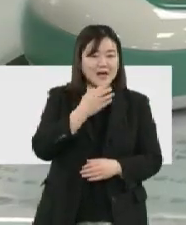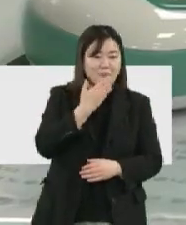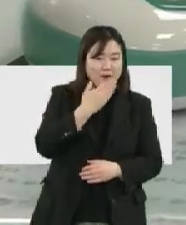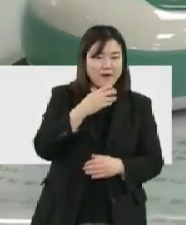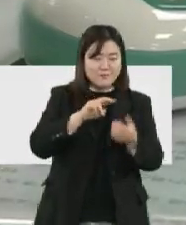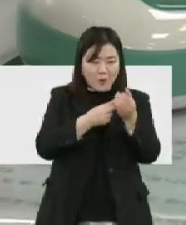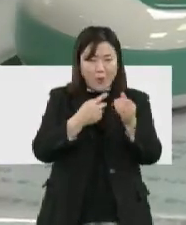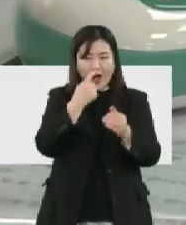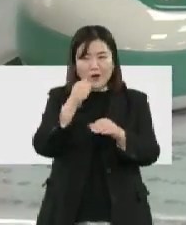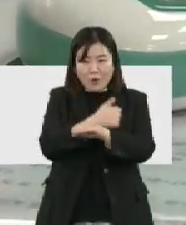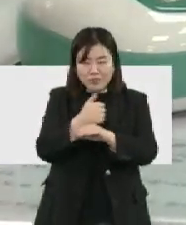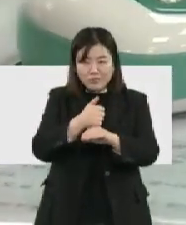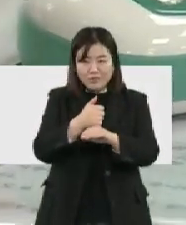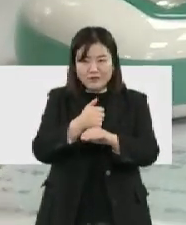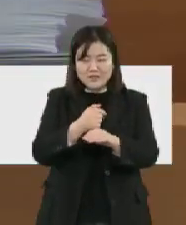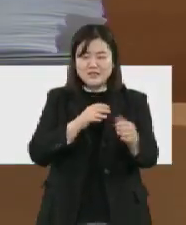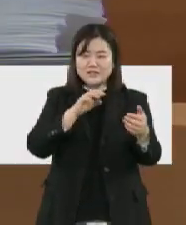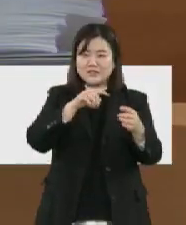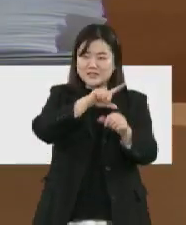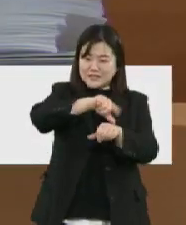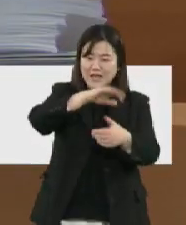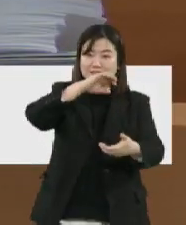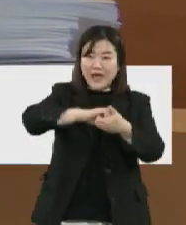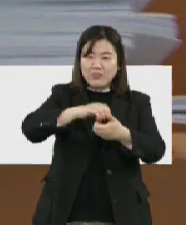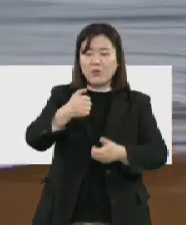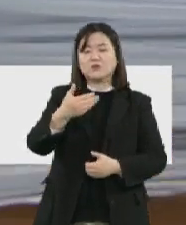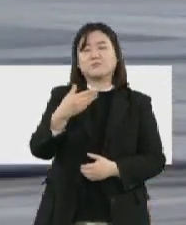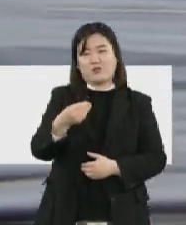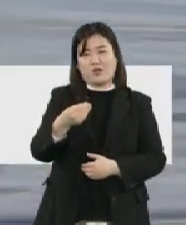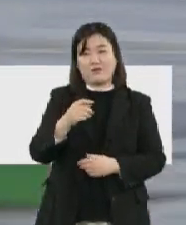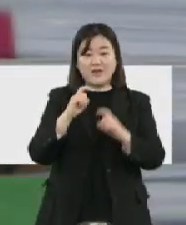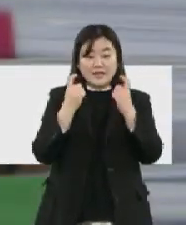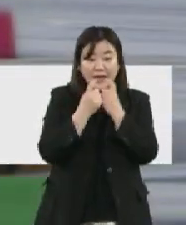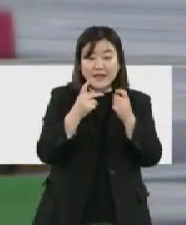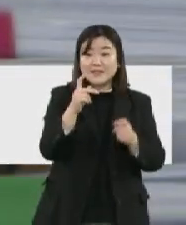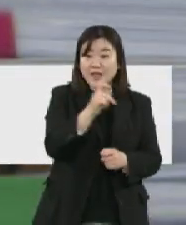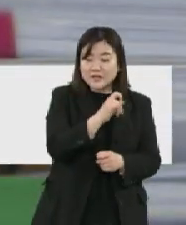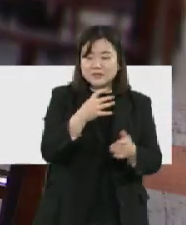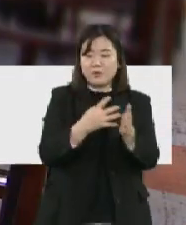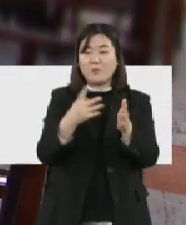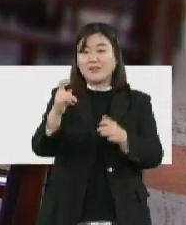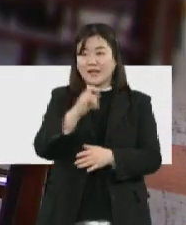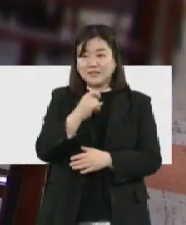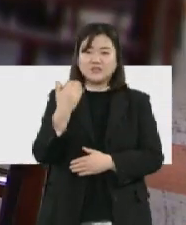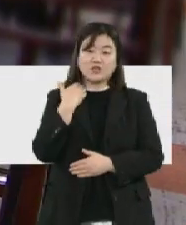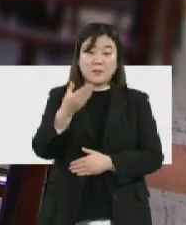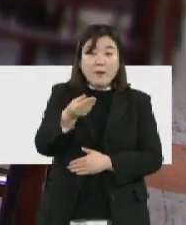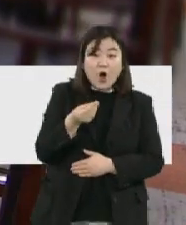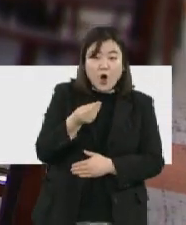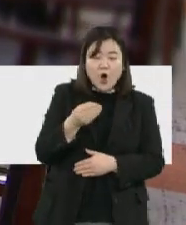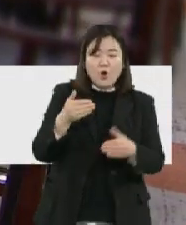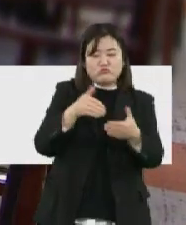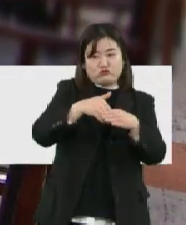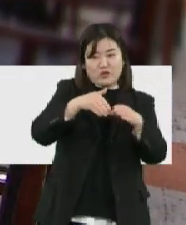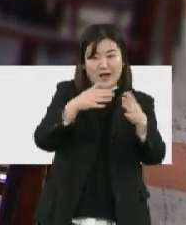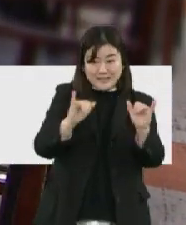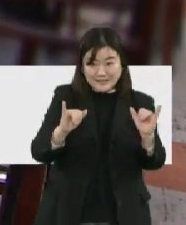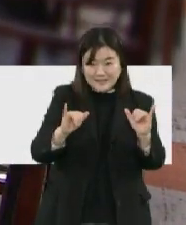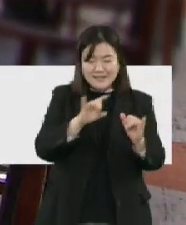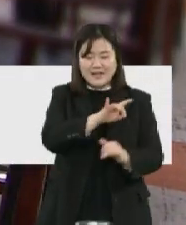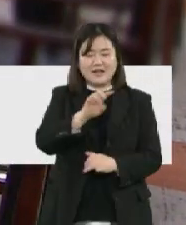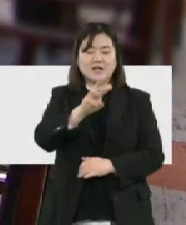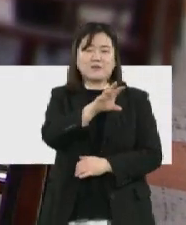미용업 학원 교습소 등 영업제한 업종 50만원씩 개인택시 와 법인 택시 전세 버스 문화예술인 등 인